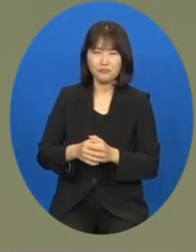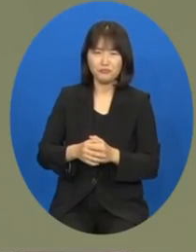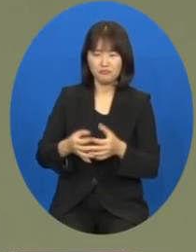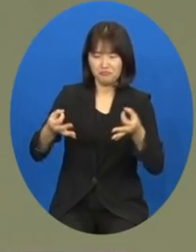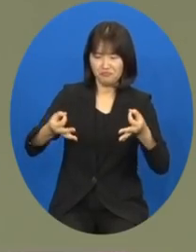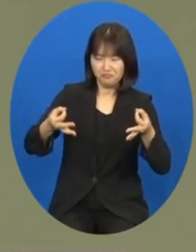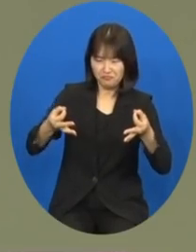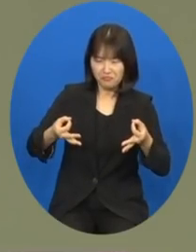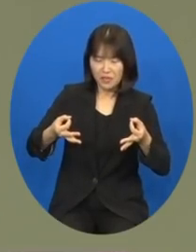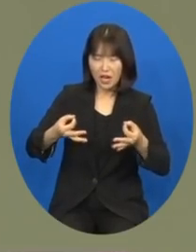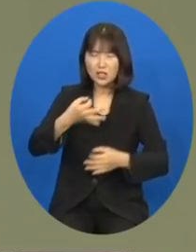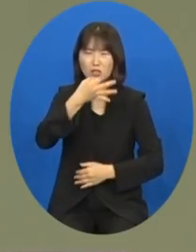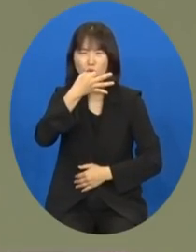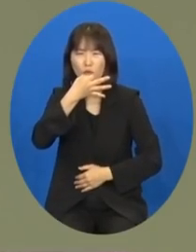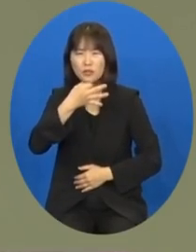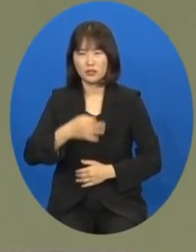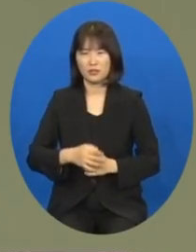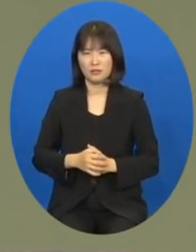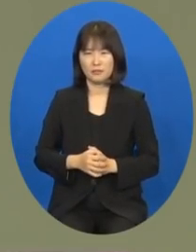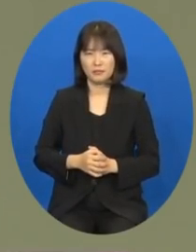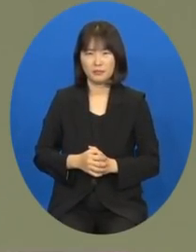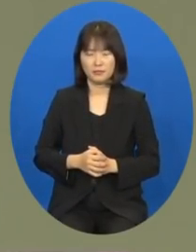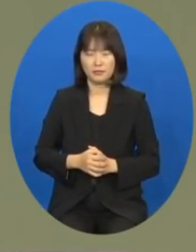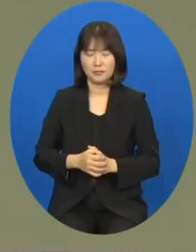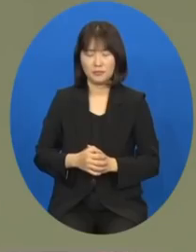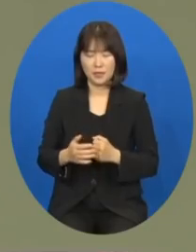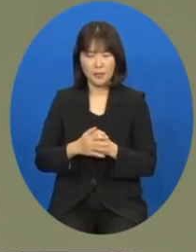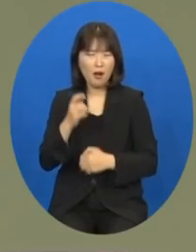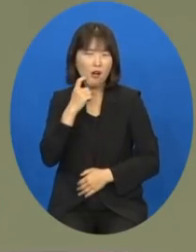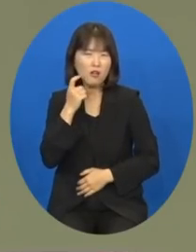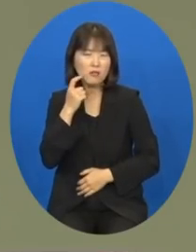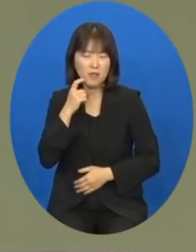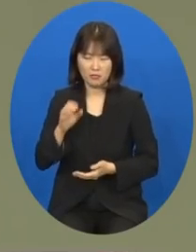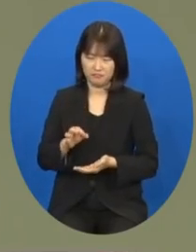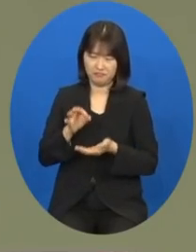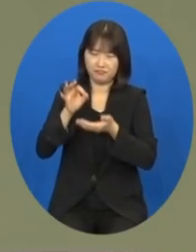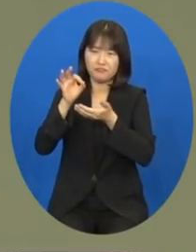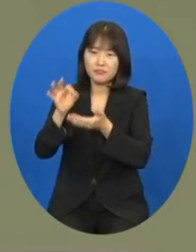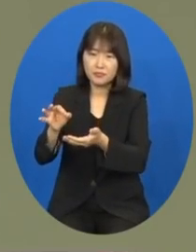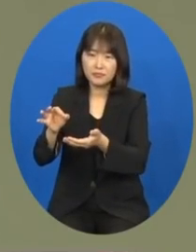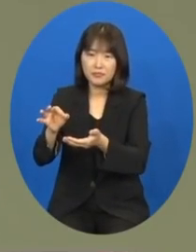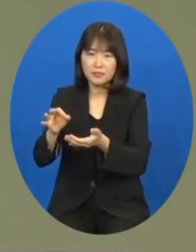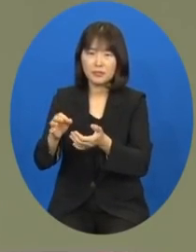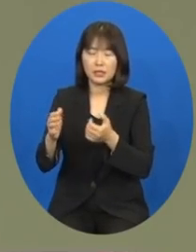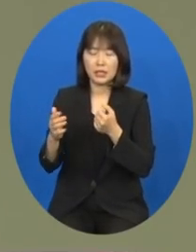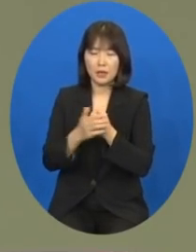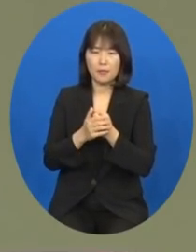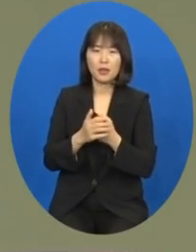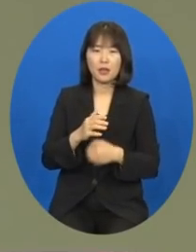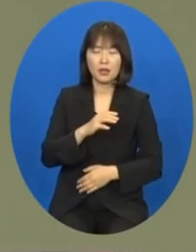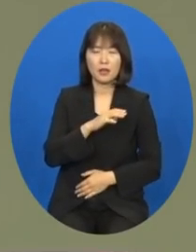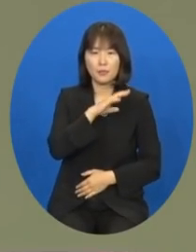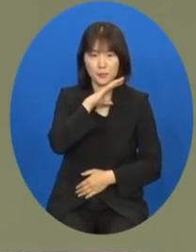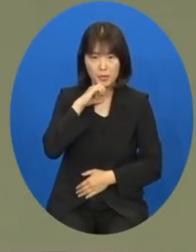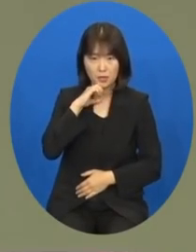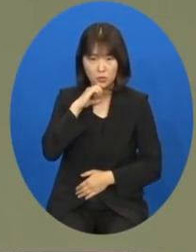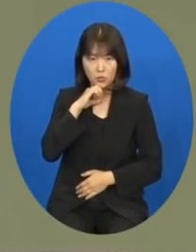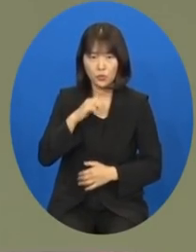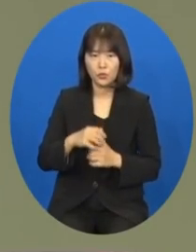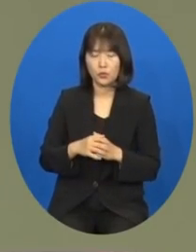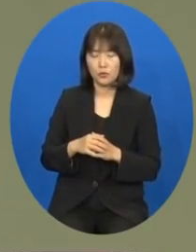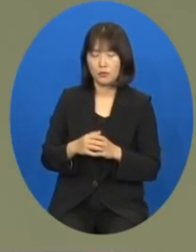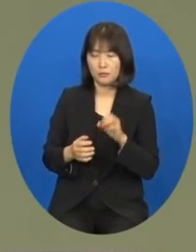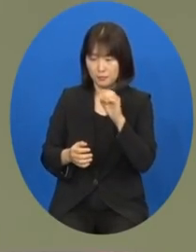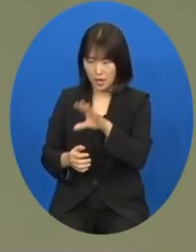사로잡혀 서 거짓말로 받친 거죠 그랬더니 베드로가 이렇게 얘기합니다